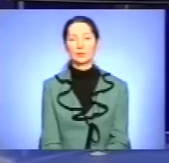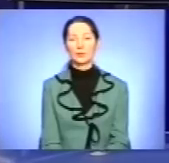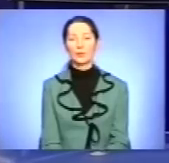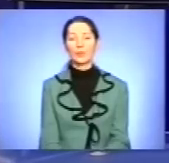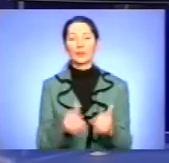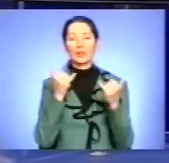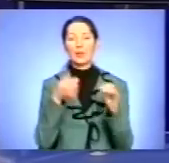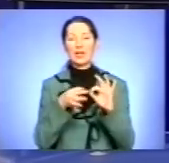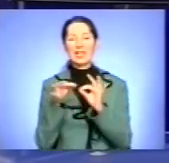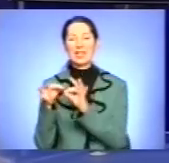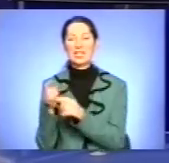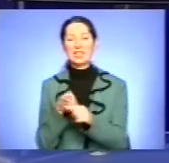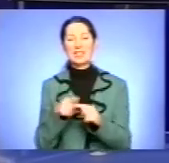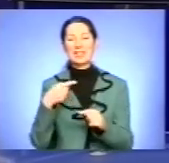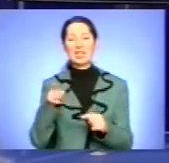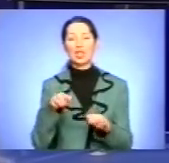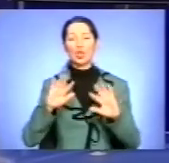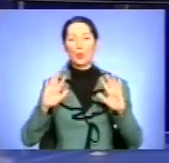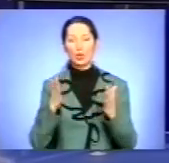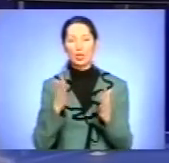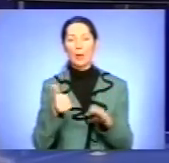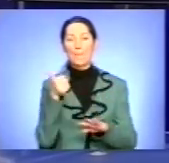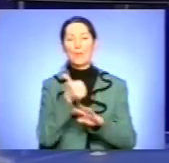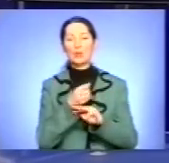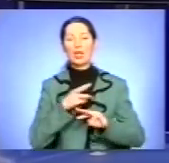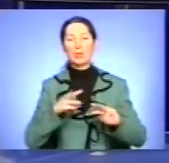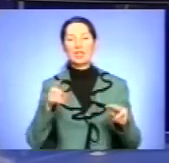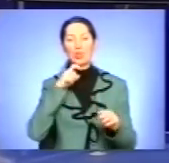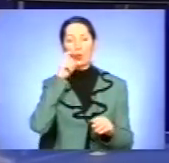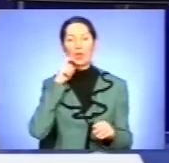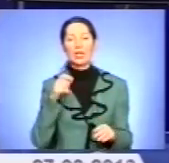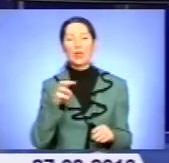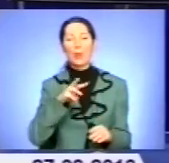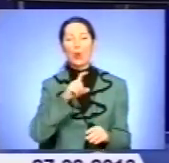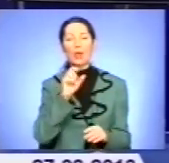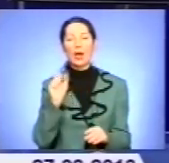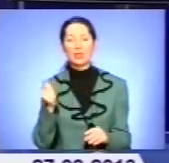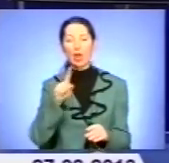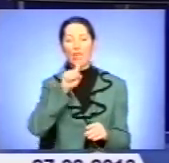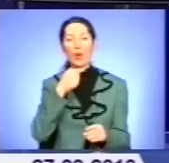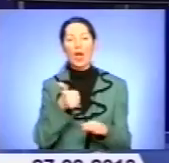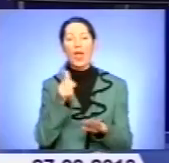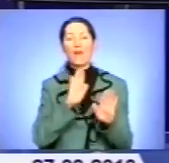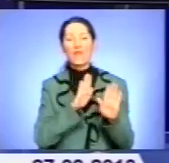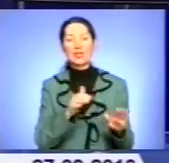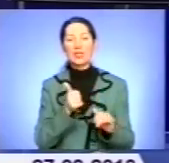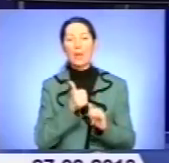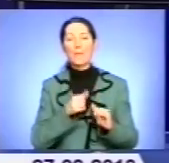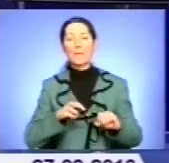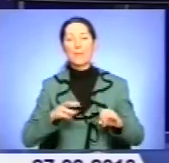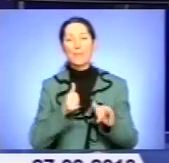А тепер детальніше про ці та інші події. Прем'єр-міністр України Микола Азаров вимагає від віце-прем'єра Олександра